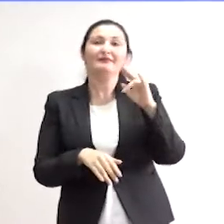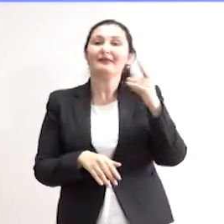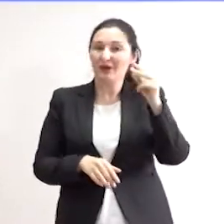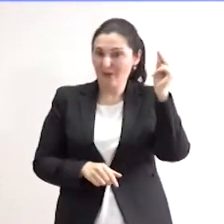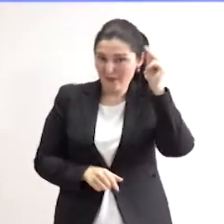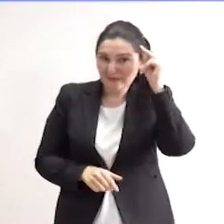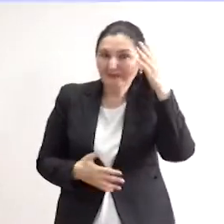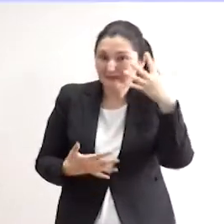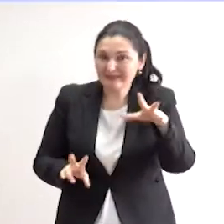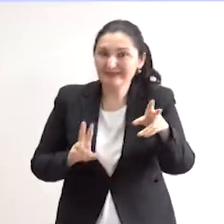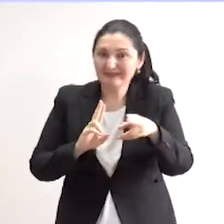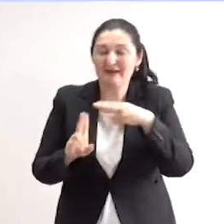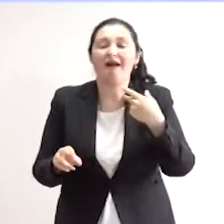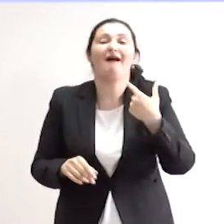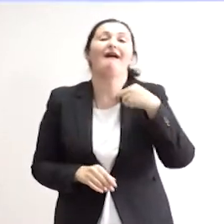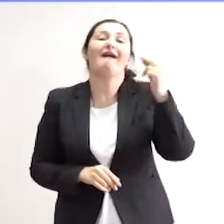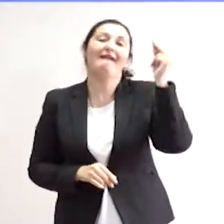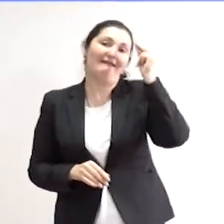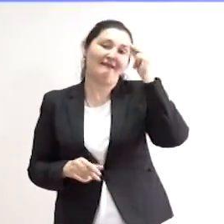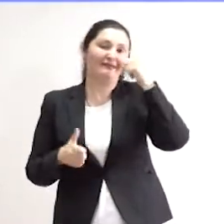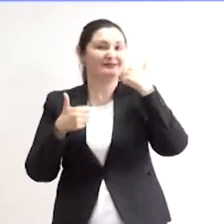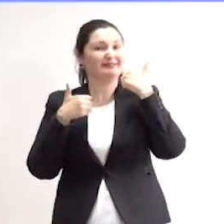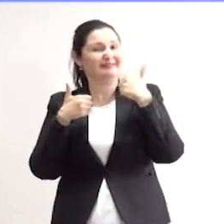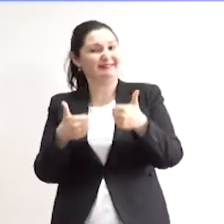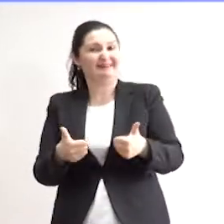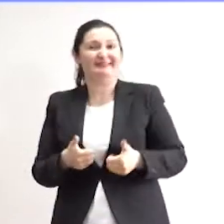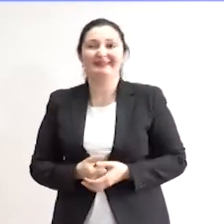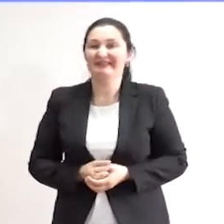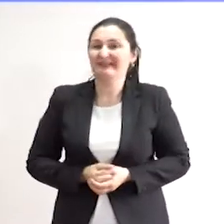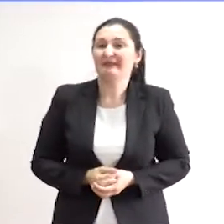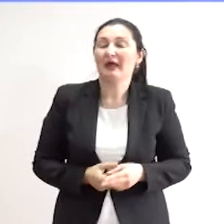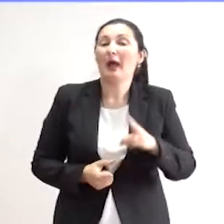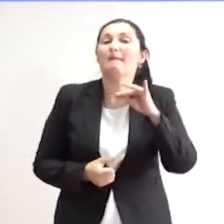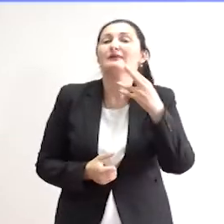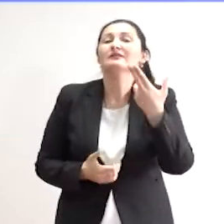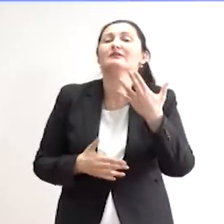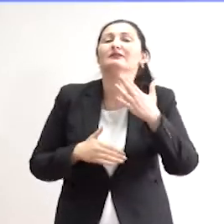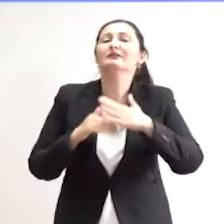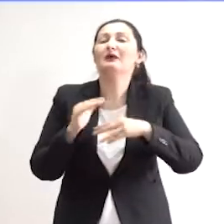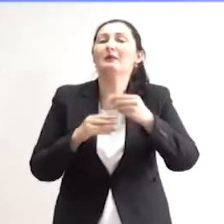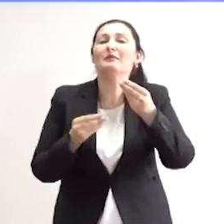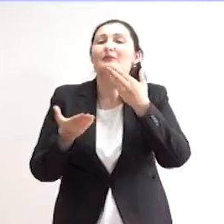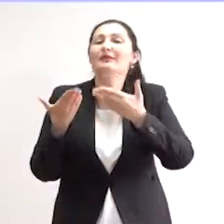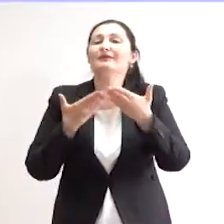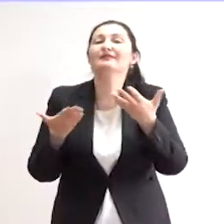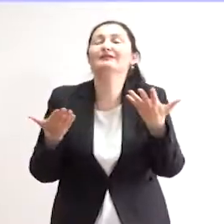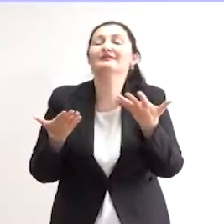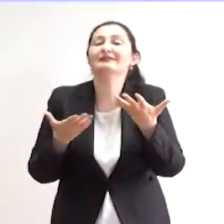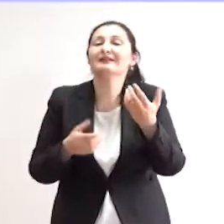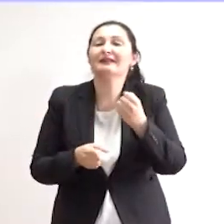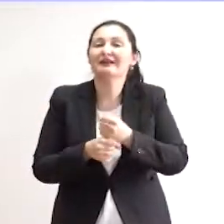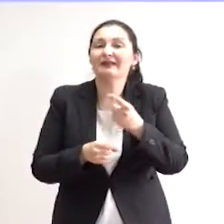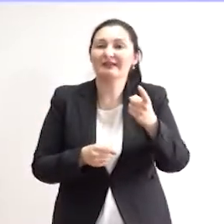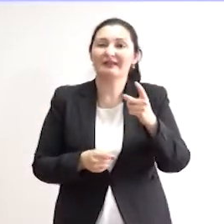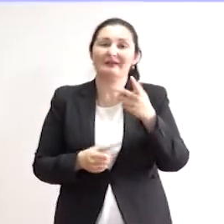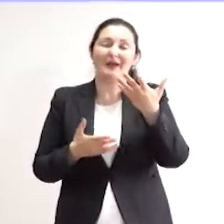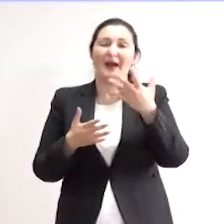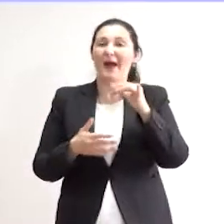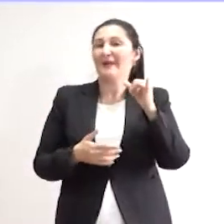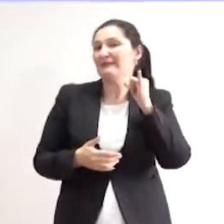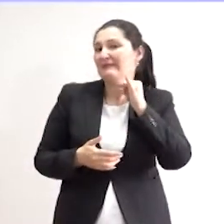یاد گرفتی یا نه یاد گرفتی این تر باشد بگو پیتزا رو با چی پختید با چی با